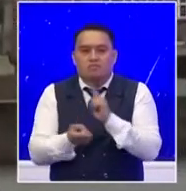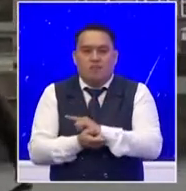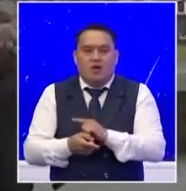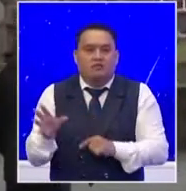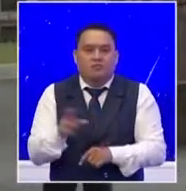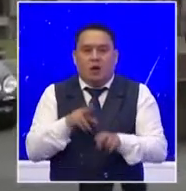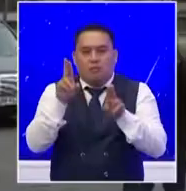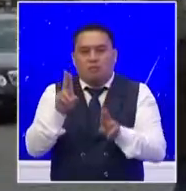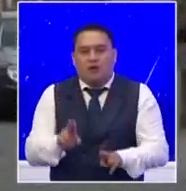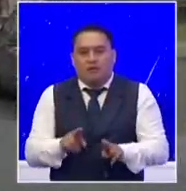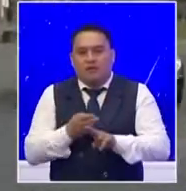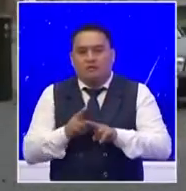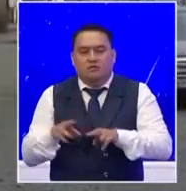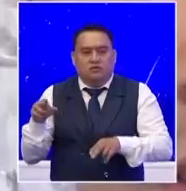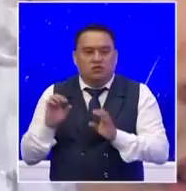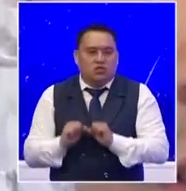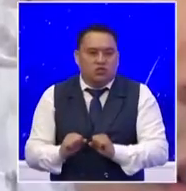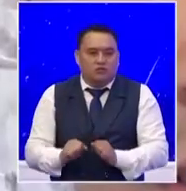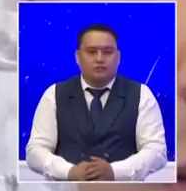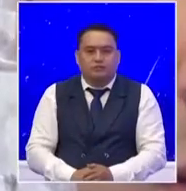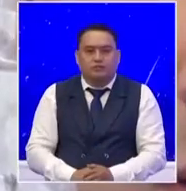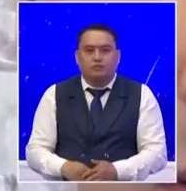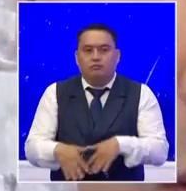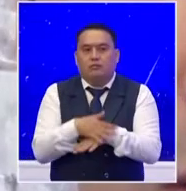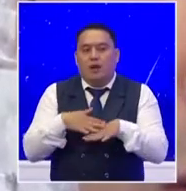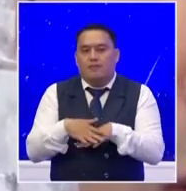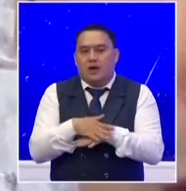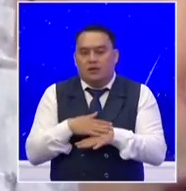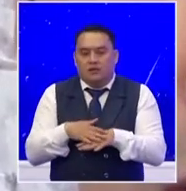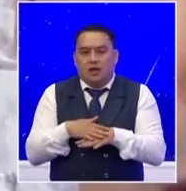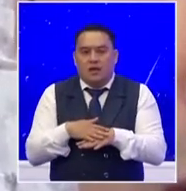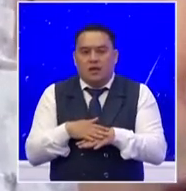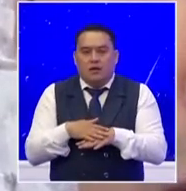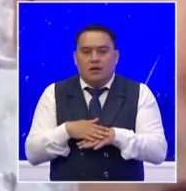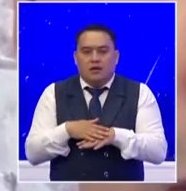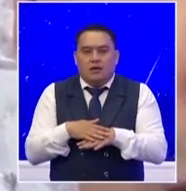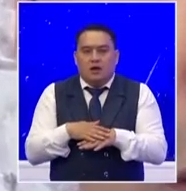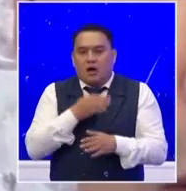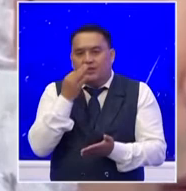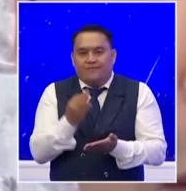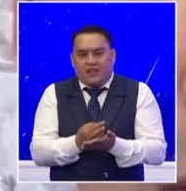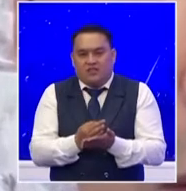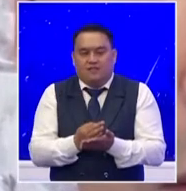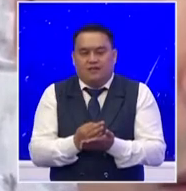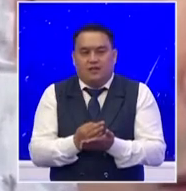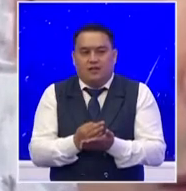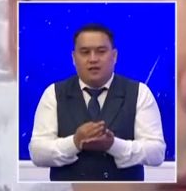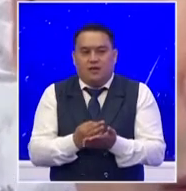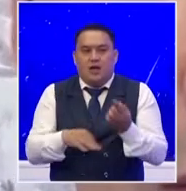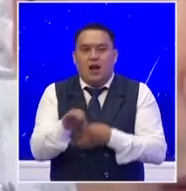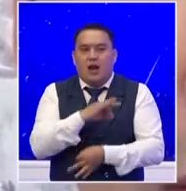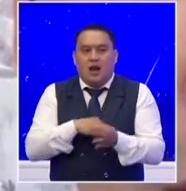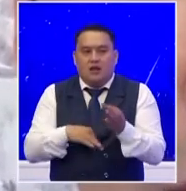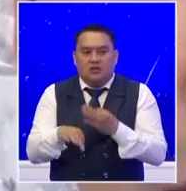соблюдением всех правил гигиены и защиты. Местное население, оно ответственно в принципе подходит к таким вещам. То есть лишний раз